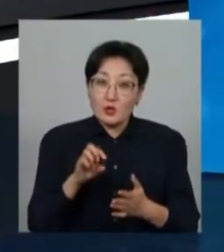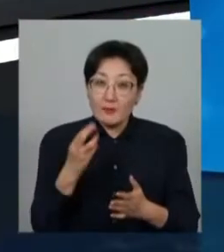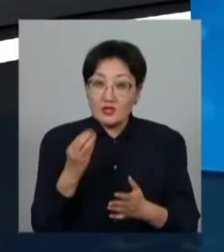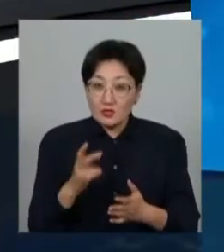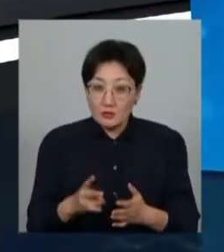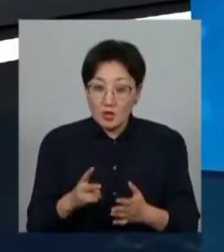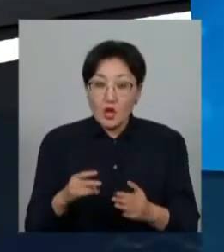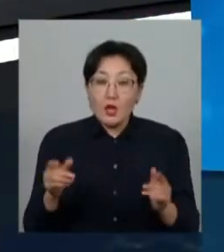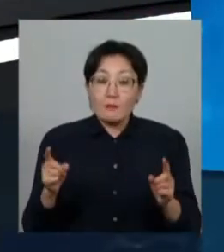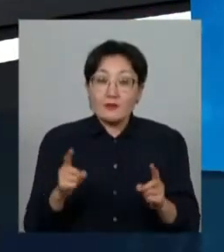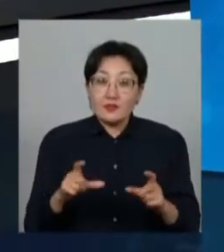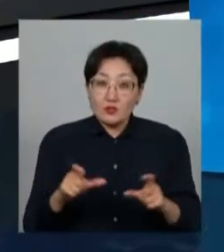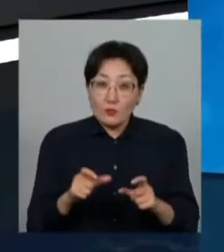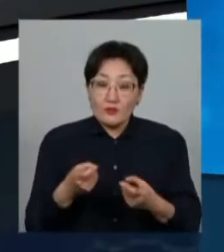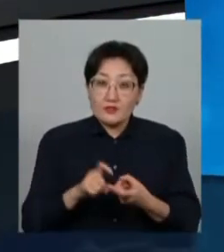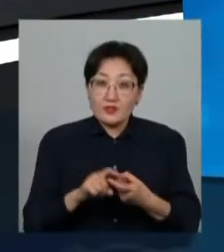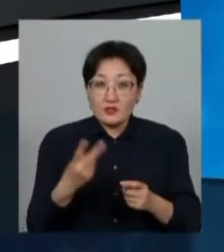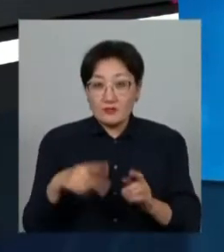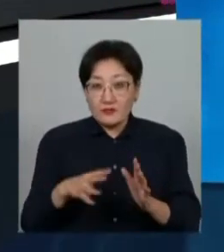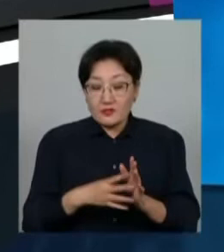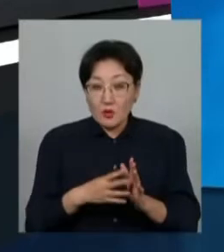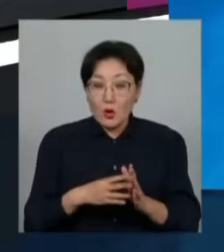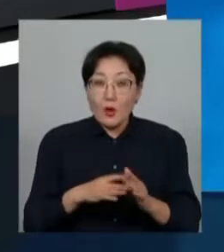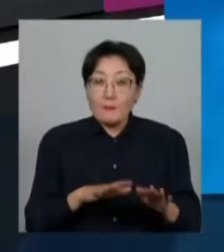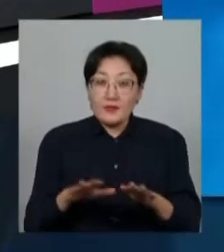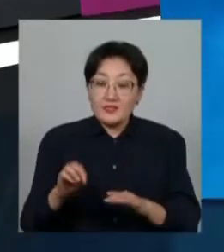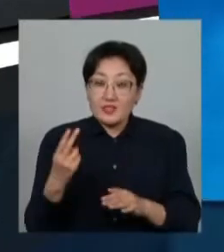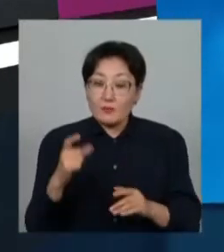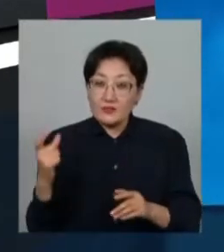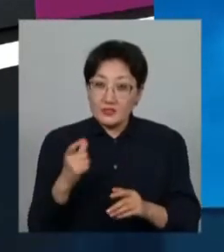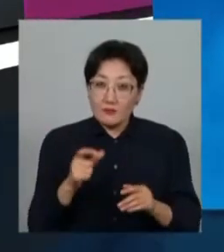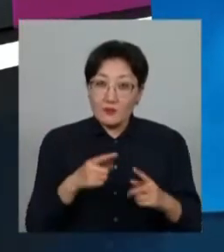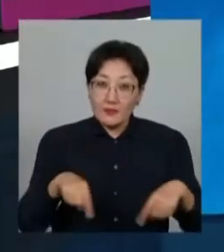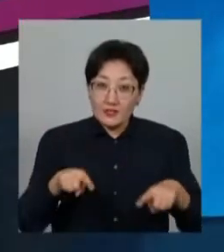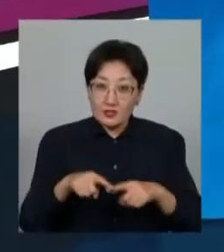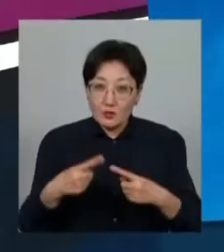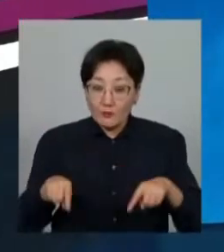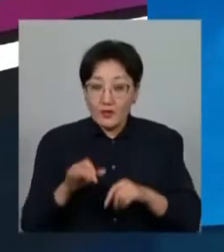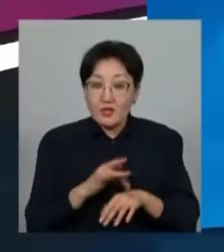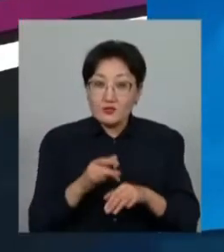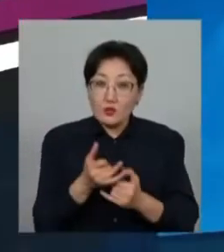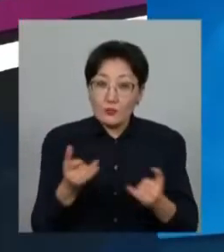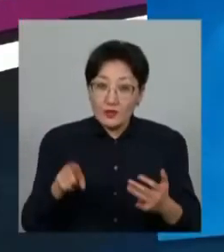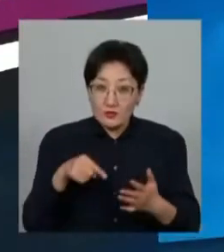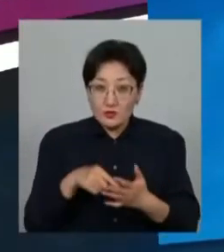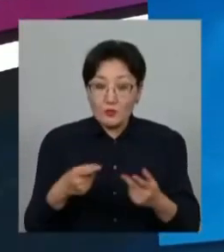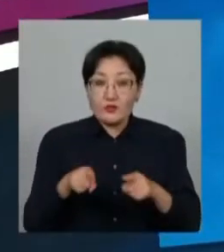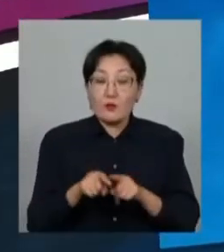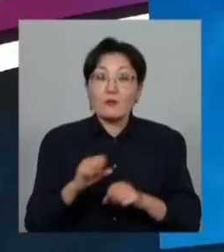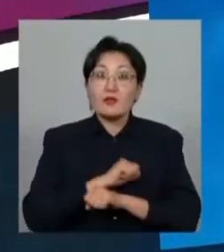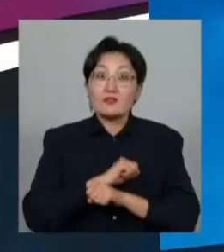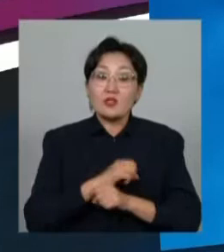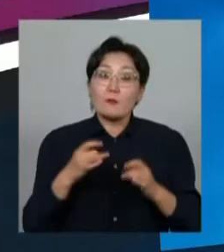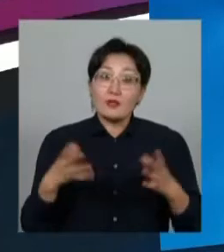Бекшина, ограничения коснулись 29 пунктов социально-экономических объектов и услуг в мегаполисе. Так, в выходные